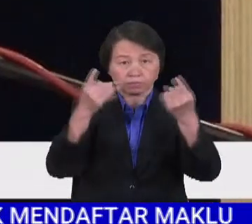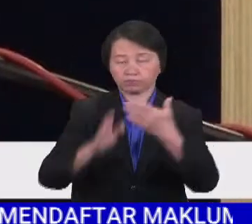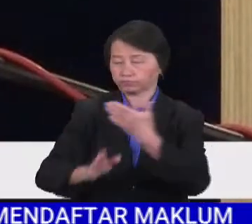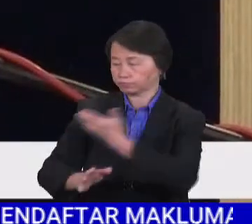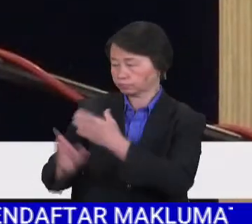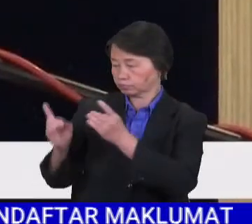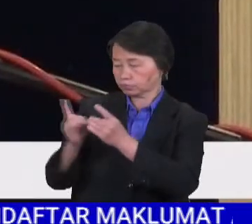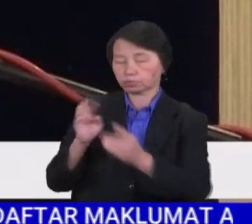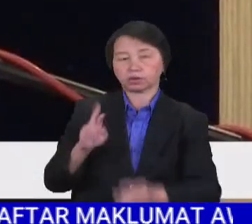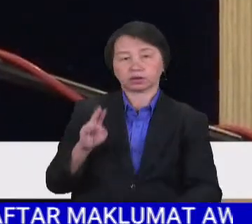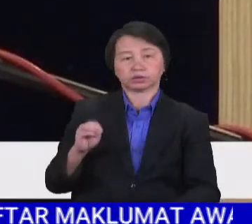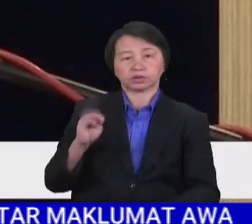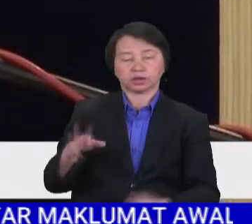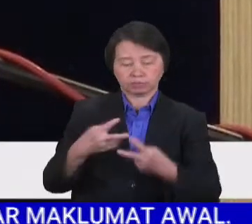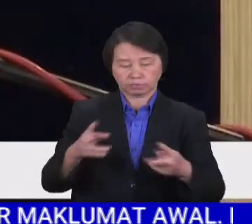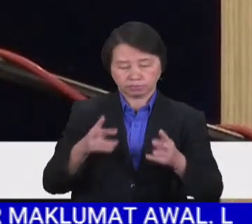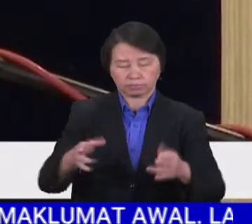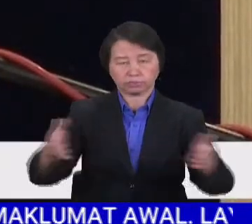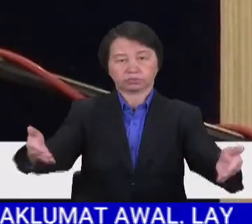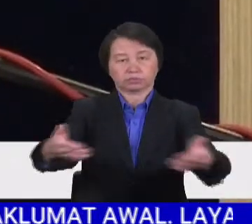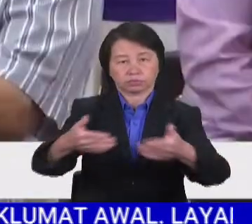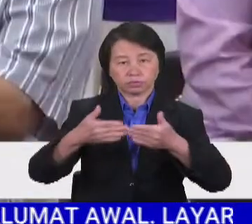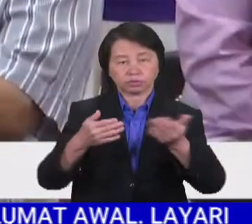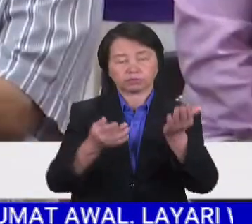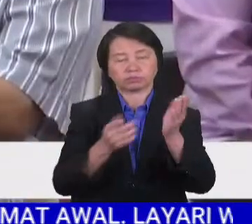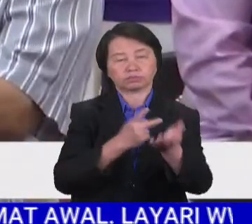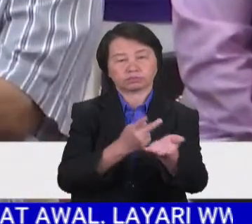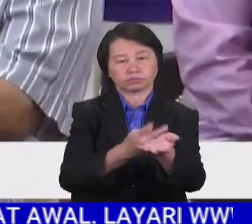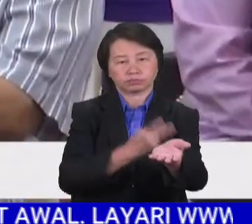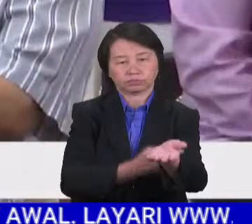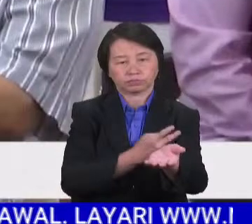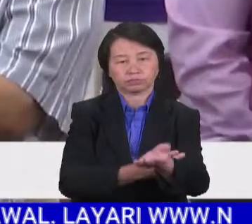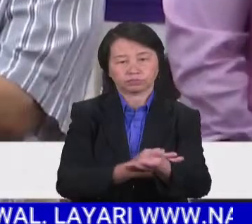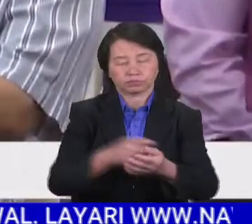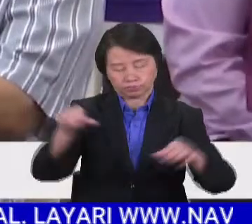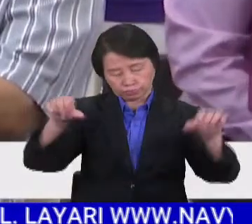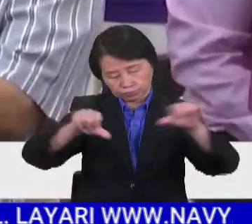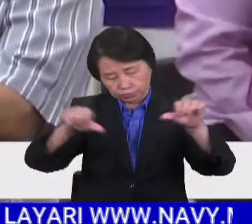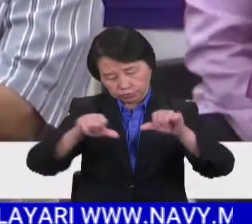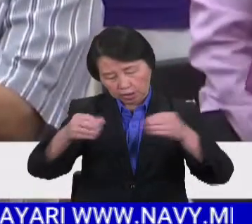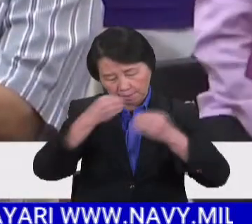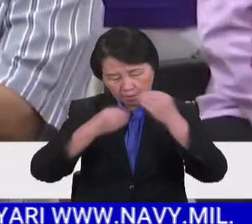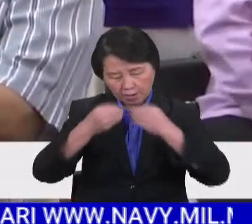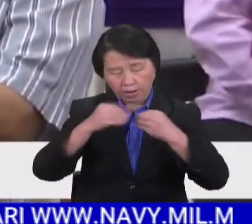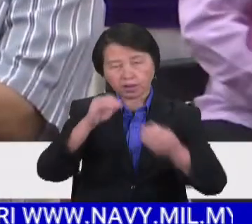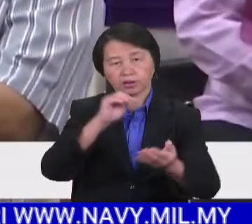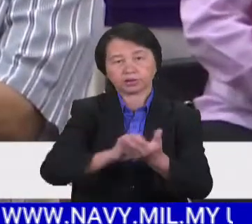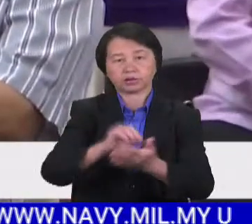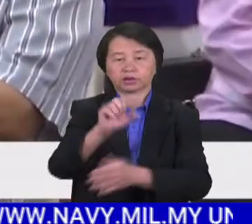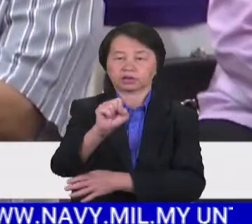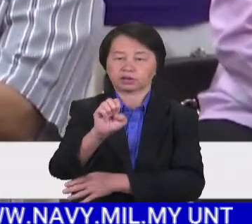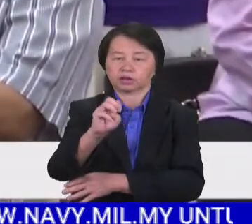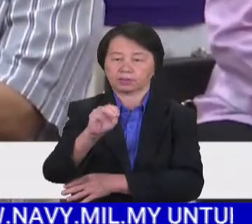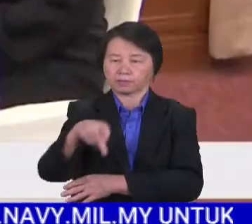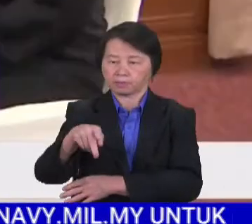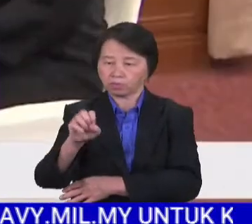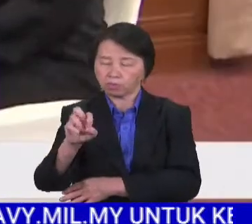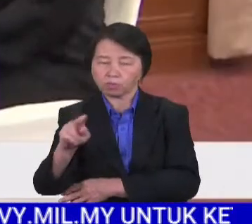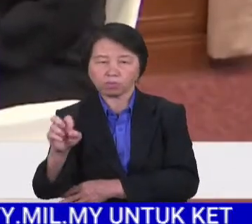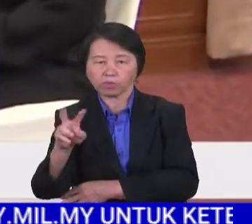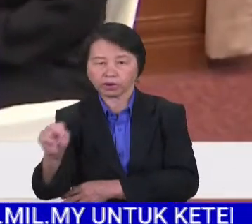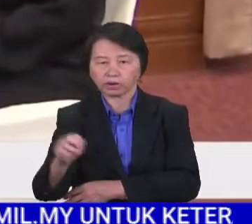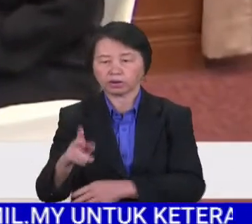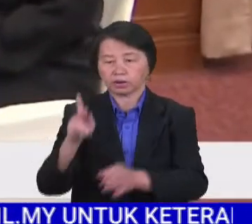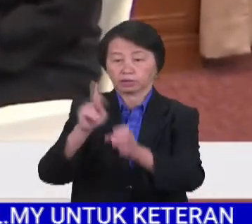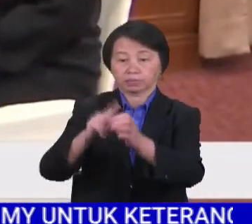ditemui m selepas meresmikan majelis penutupan kemahiran pembuatan wariasi perencah makanan di sempurna para peserta